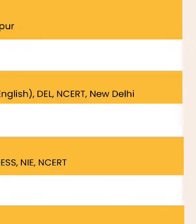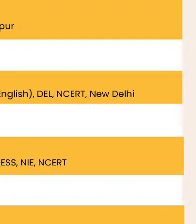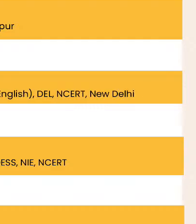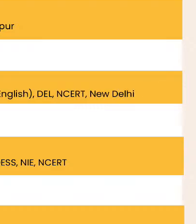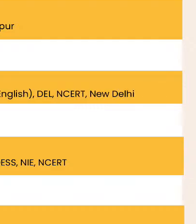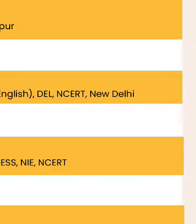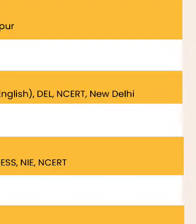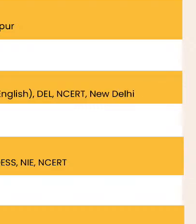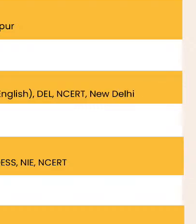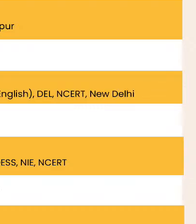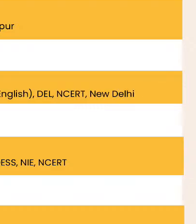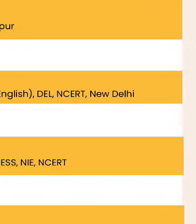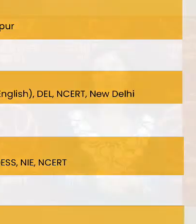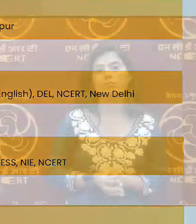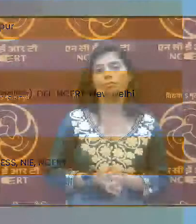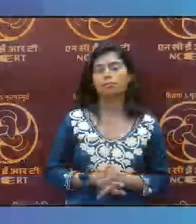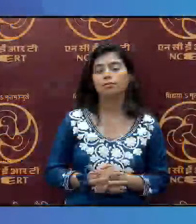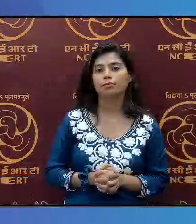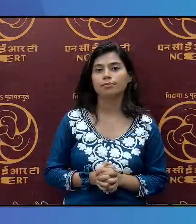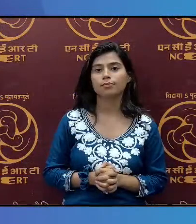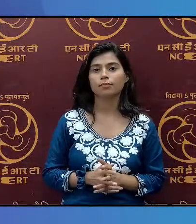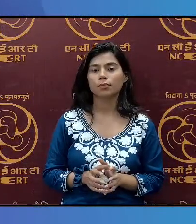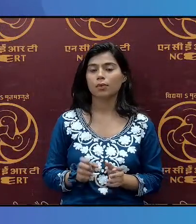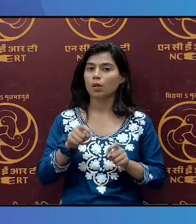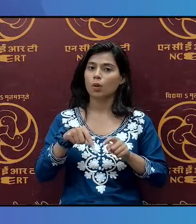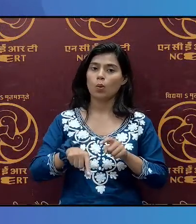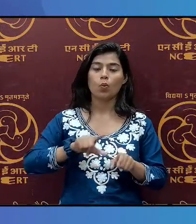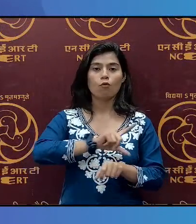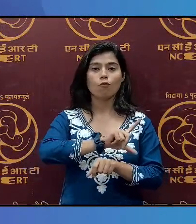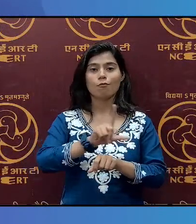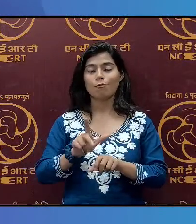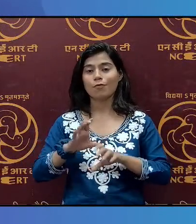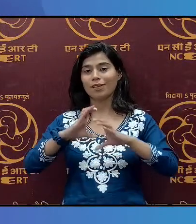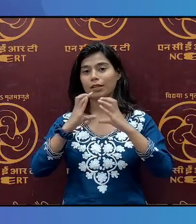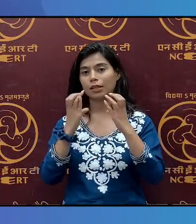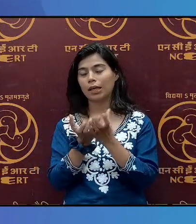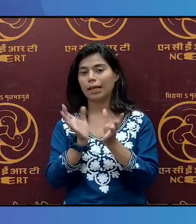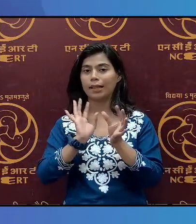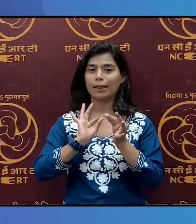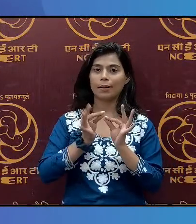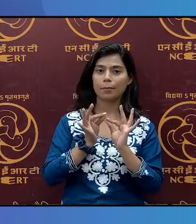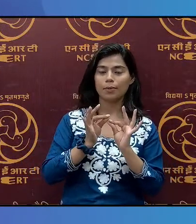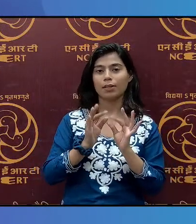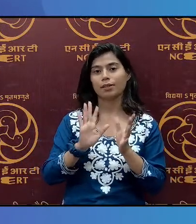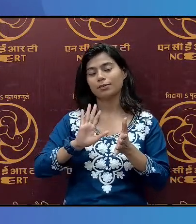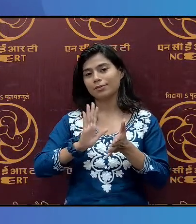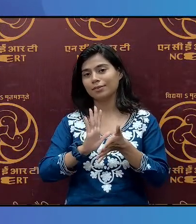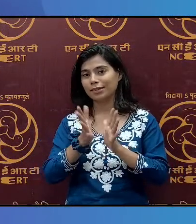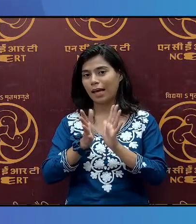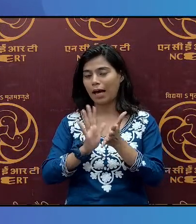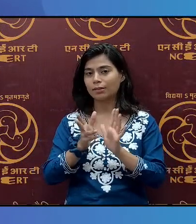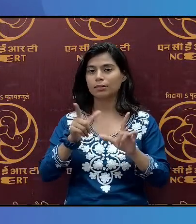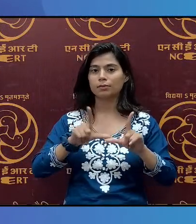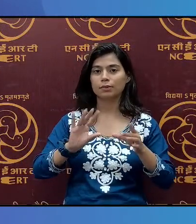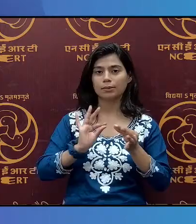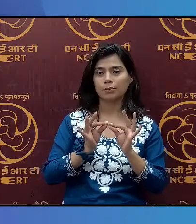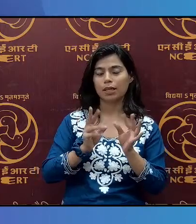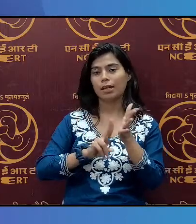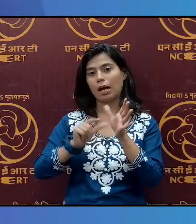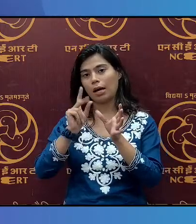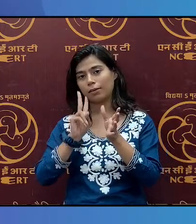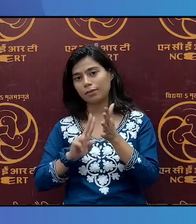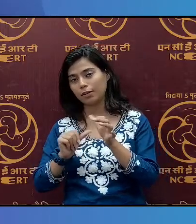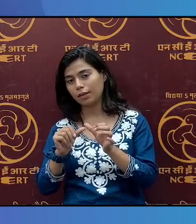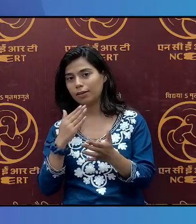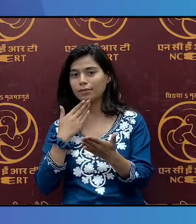ध्यान आकर्षित किया जाएगा. इस पूरे सत्र को इंटरप्रेट करने के लिए नैना आपका बहुत बहुत धन्यवाद करते हैं.